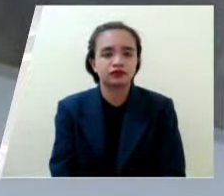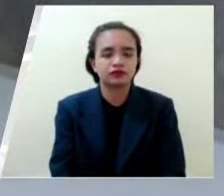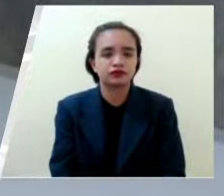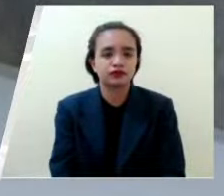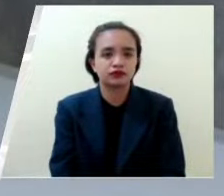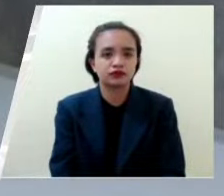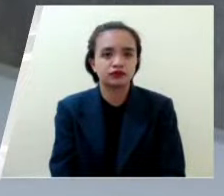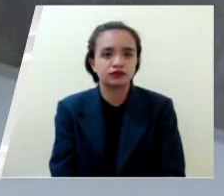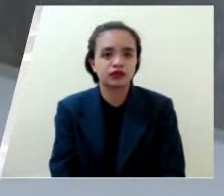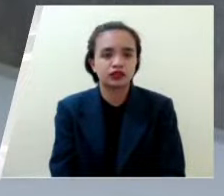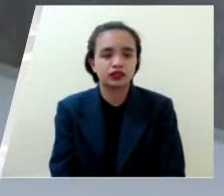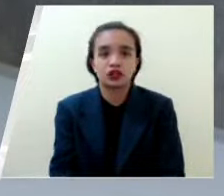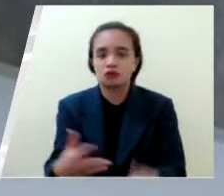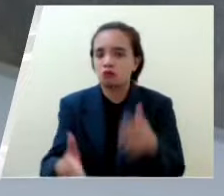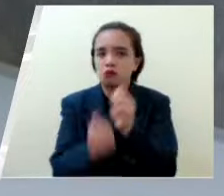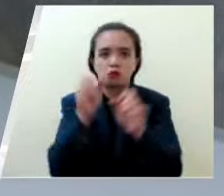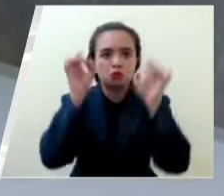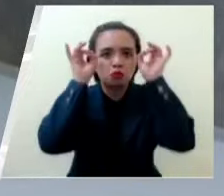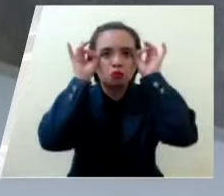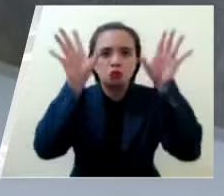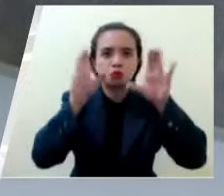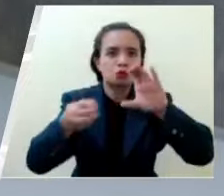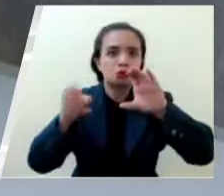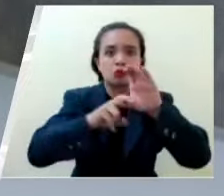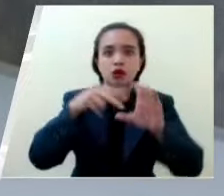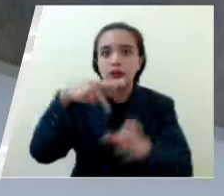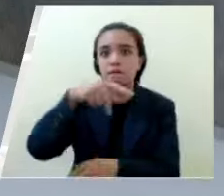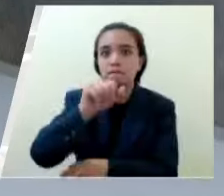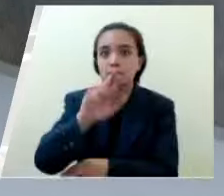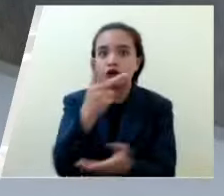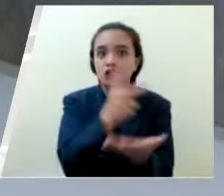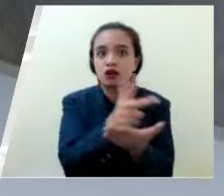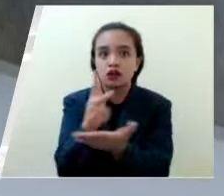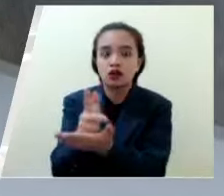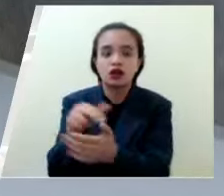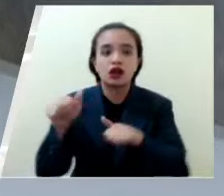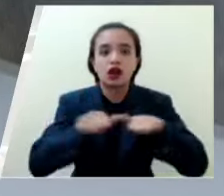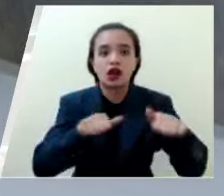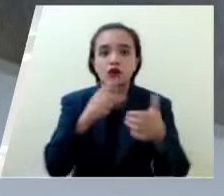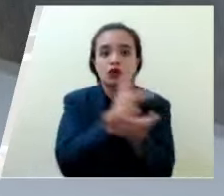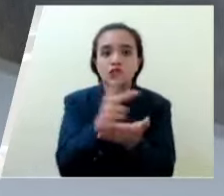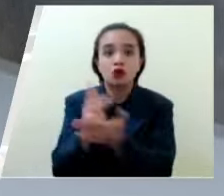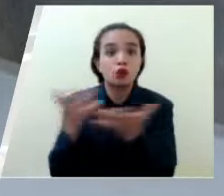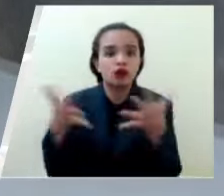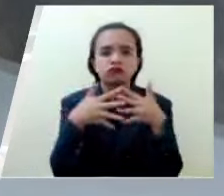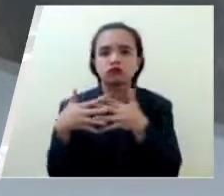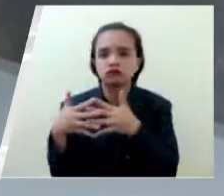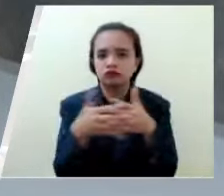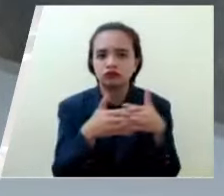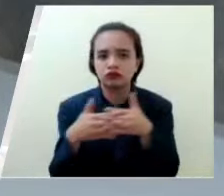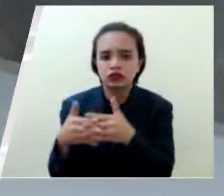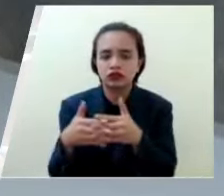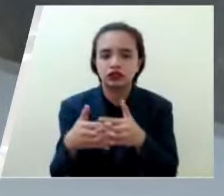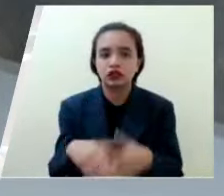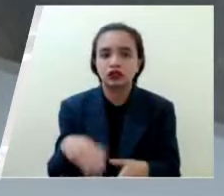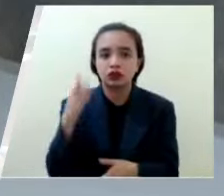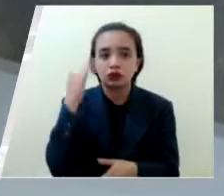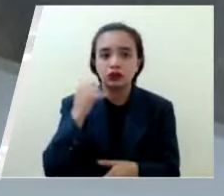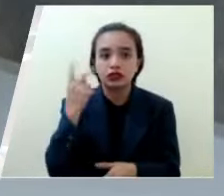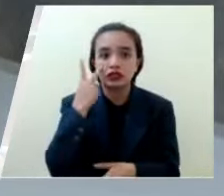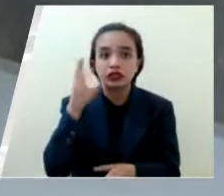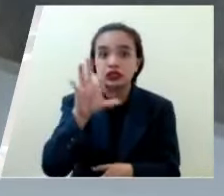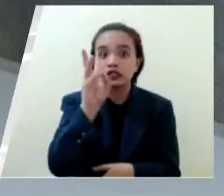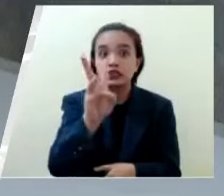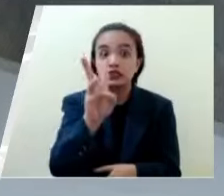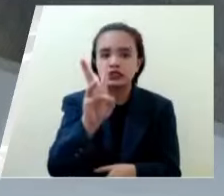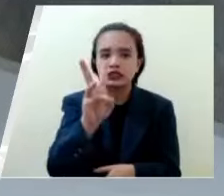Isa sa pinakadelikadong amusement park sa buong mundo ay ang Action Park sa New Jersey sa Amerika. Hindi kasi bababa sa 6 na katao ang namatay